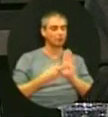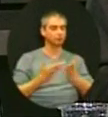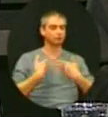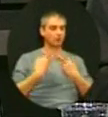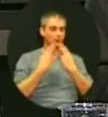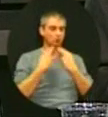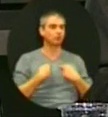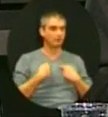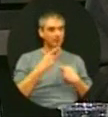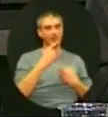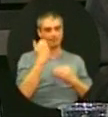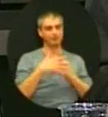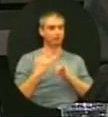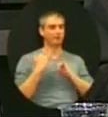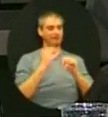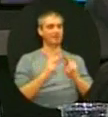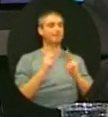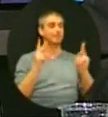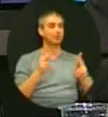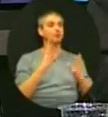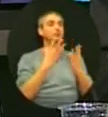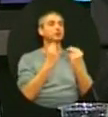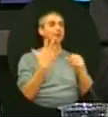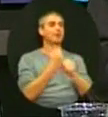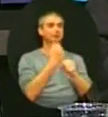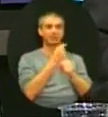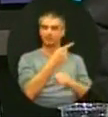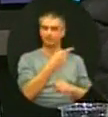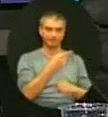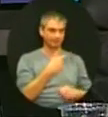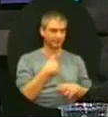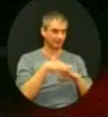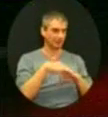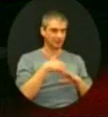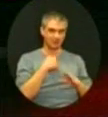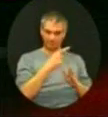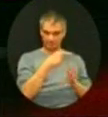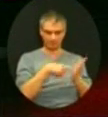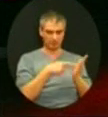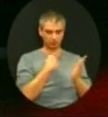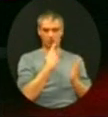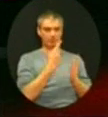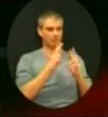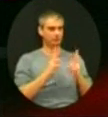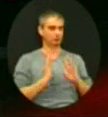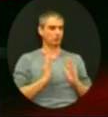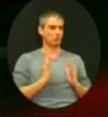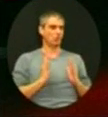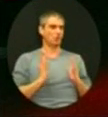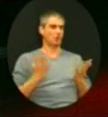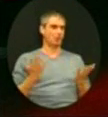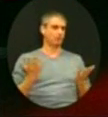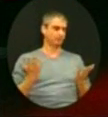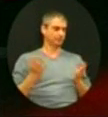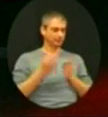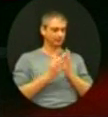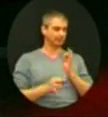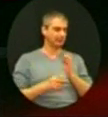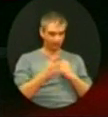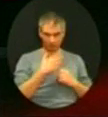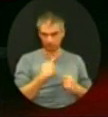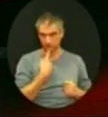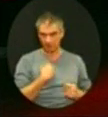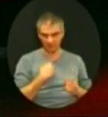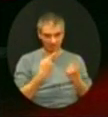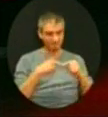תשובות, והיא גם תביא בסופו של דבר לפתרונות, ויש המון הישגים לתהליך הזה. כמה שאתה מציין את זה בצורה כל כך ספציפית, אתה רוצה